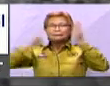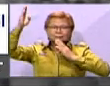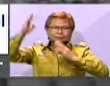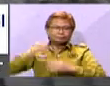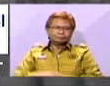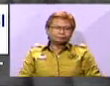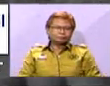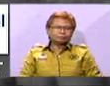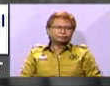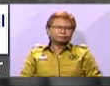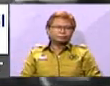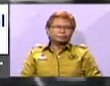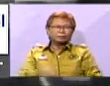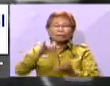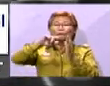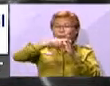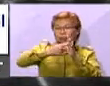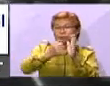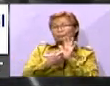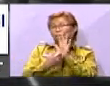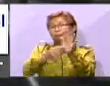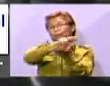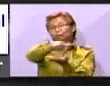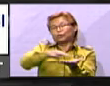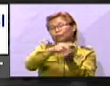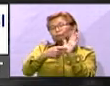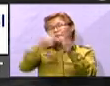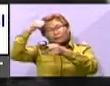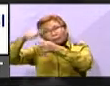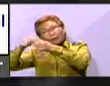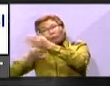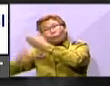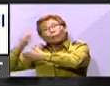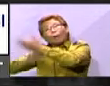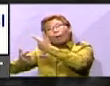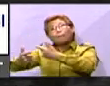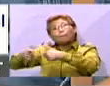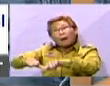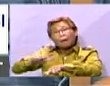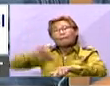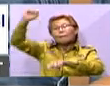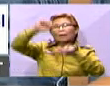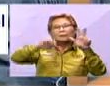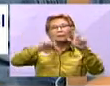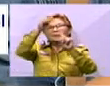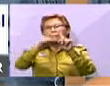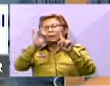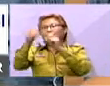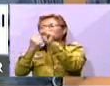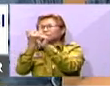tempatan sesi tersebut bermula dengan paparan video yang mengimbau kembali peristiwa kemerdekaan Pada 31